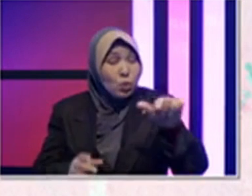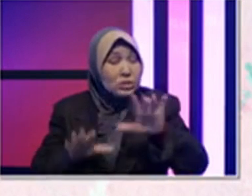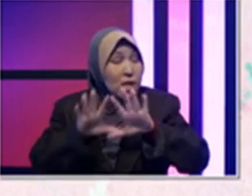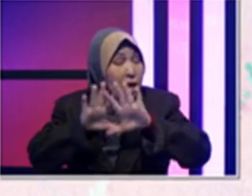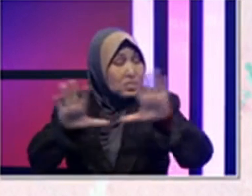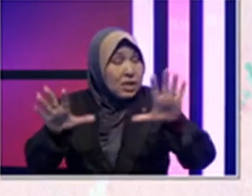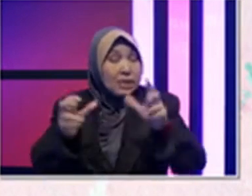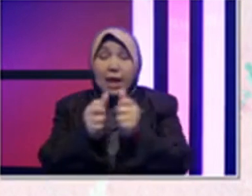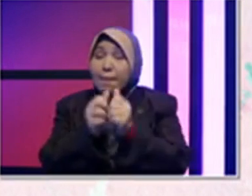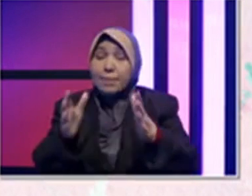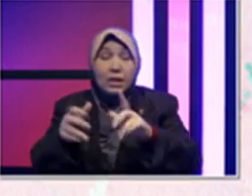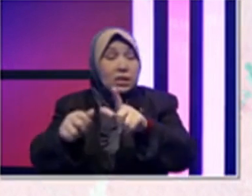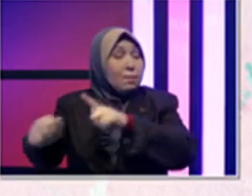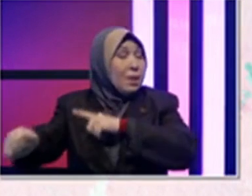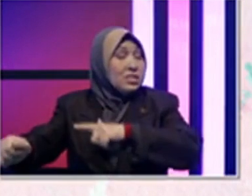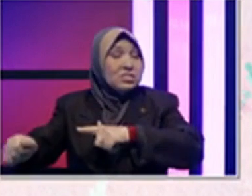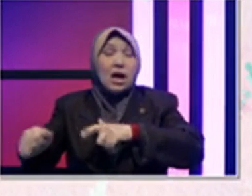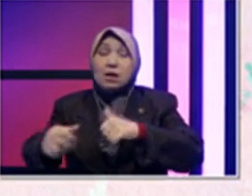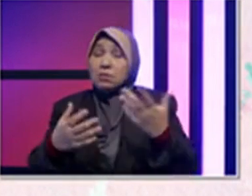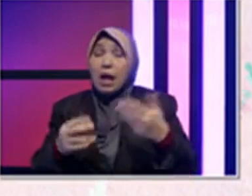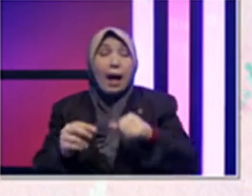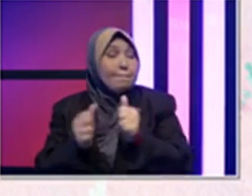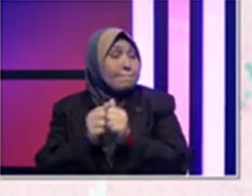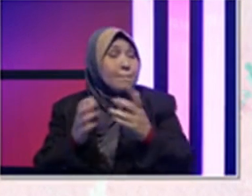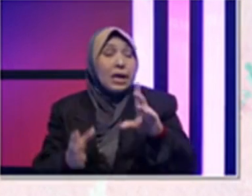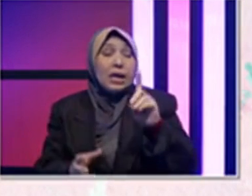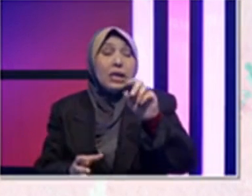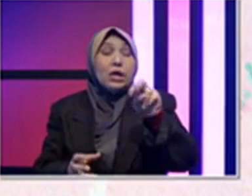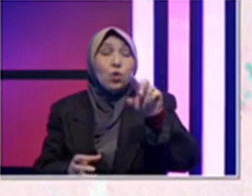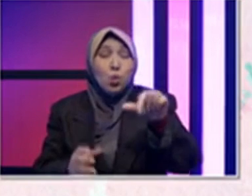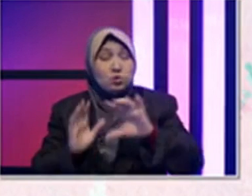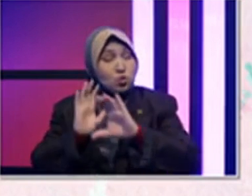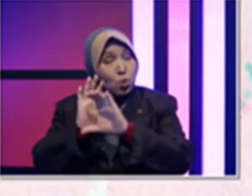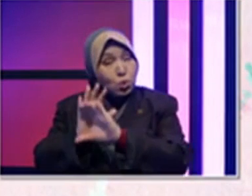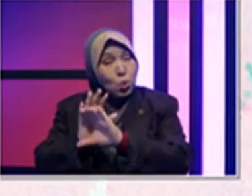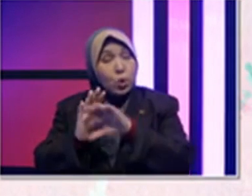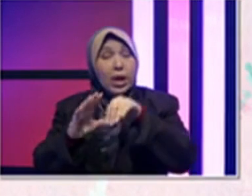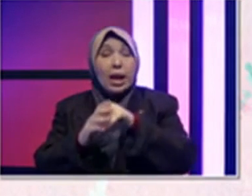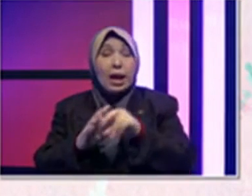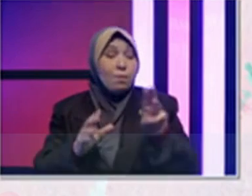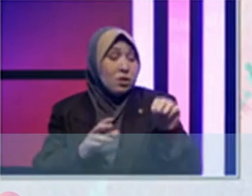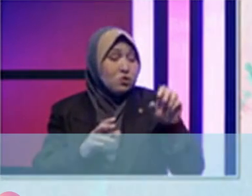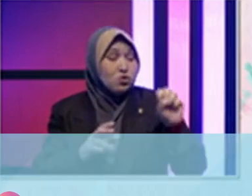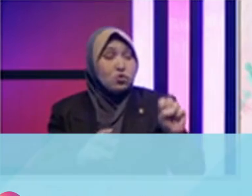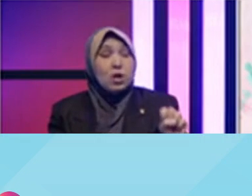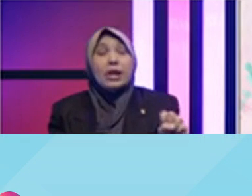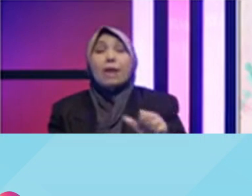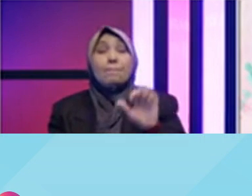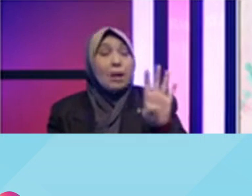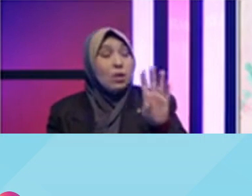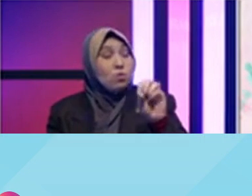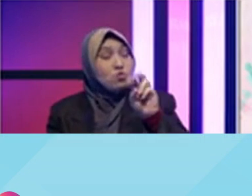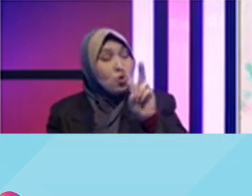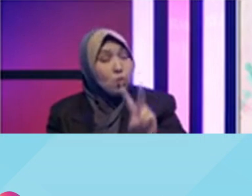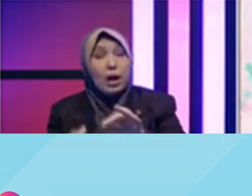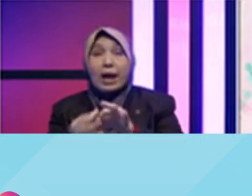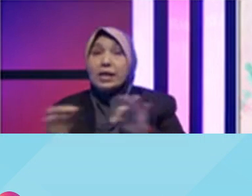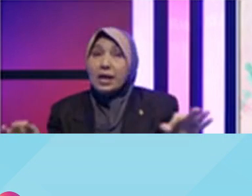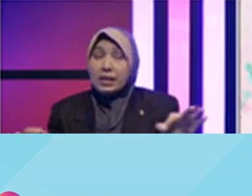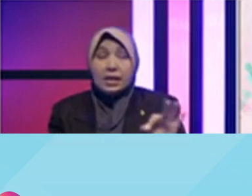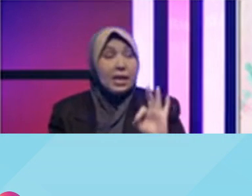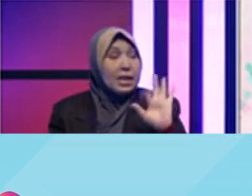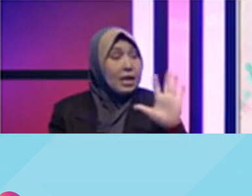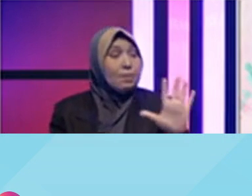tanpa kita panjangkan baca kita tepung tanpa dengung contohnya dalam halaman 4 dulu ini yaitu layak yang